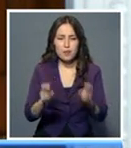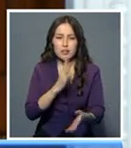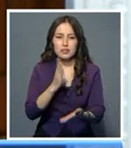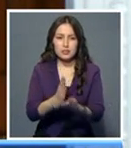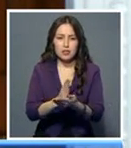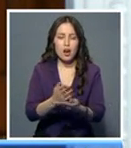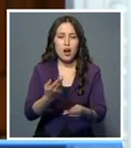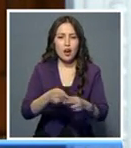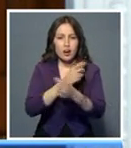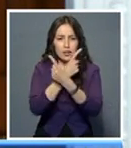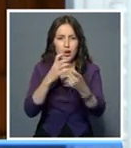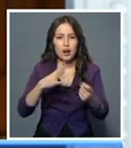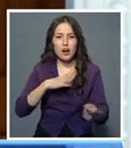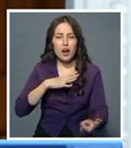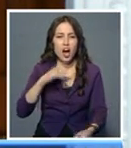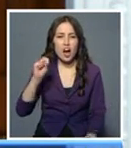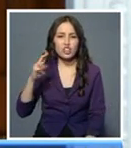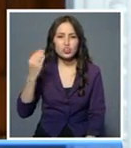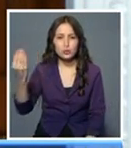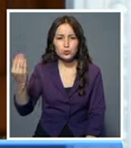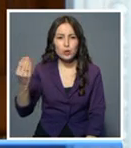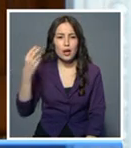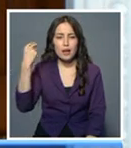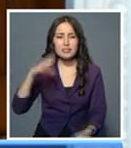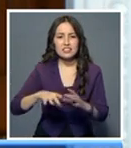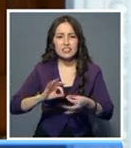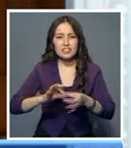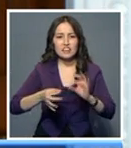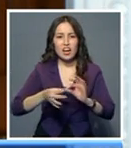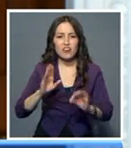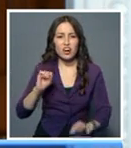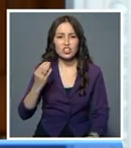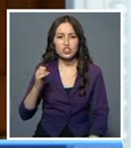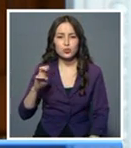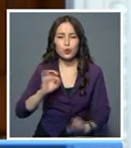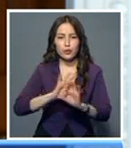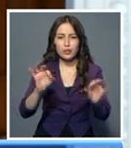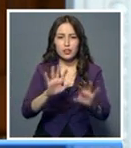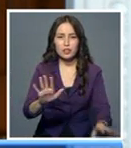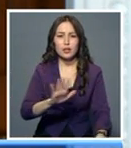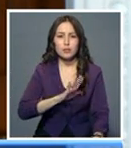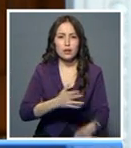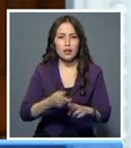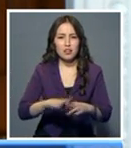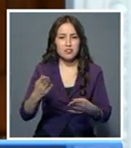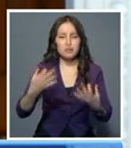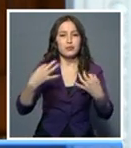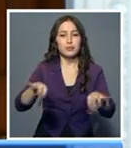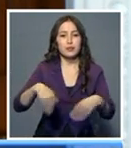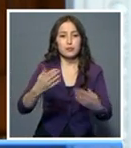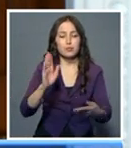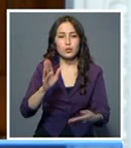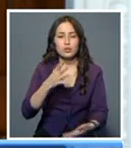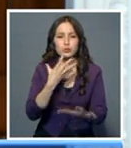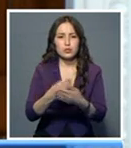Мұндай мәлімдемені ақштың мемлекеттік хатшысы Рекс Тиллерсон Вашингтонда жасады. Егер еркіне жіберсек, Иранда солтүстік Кореяның жолына түседі